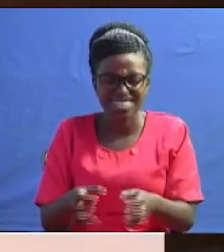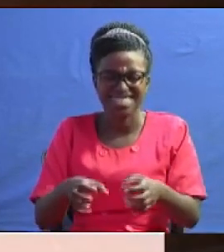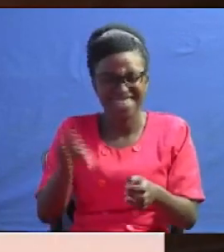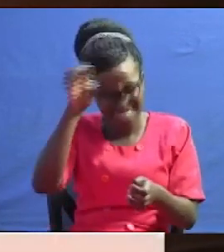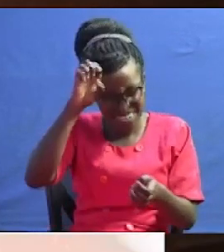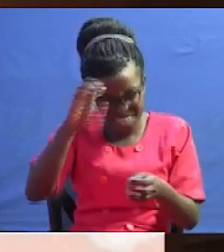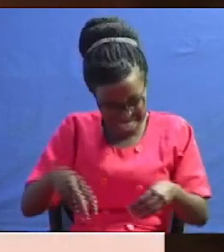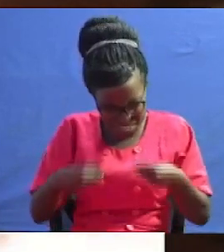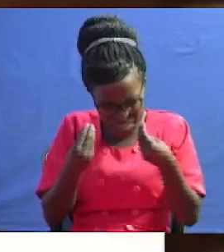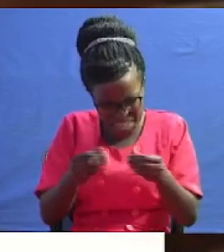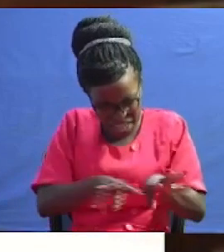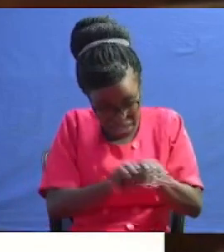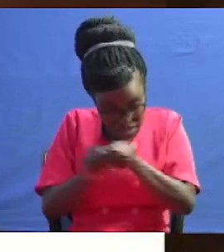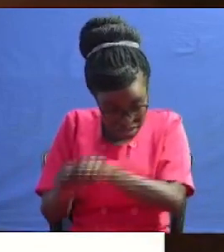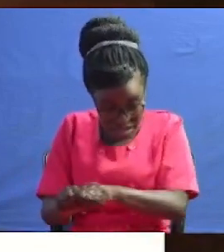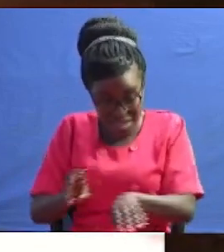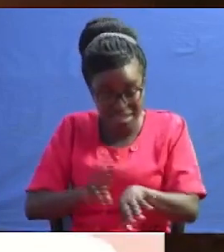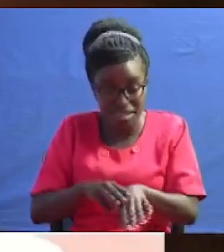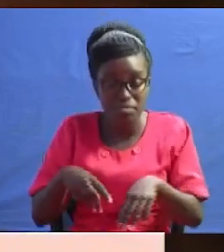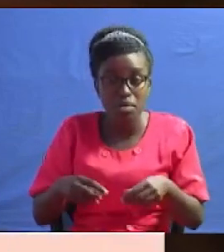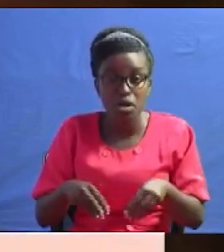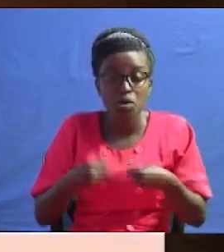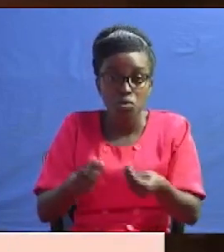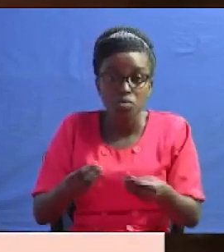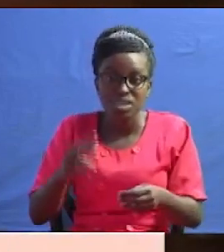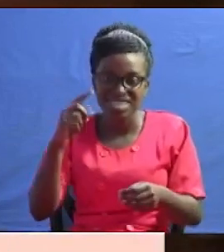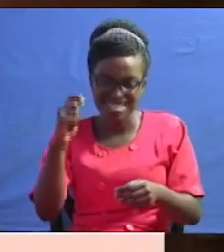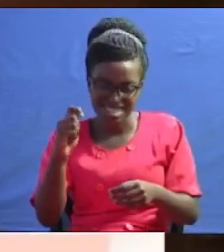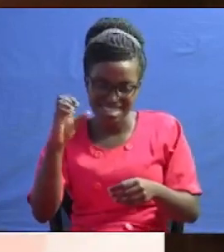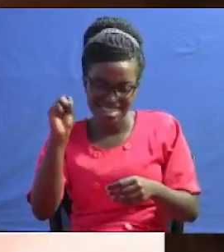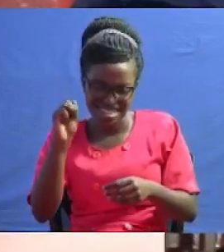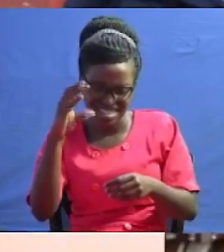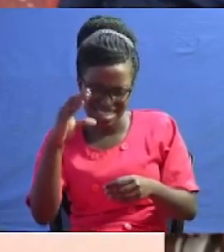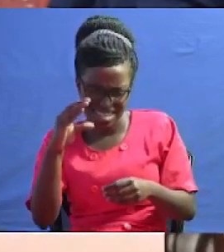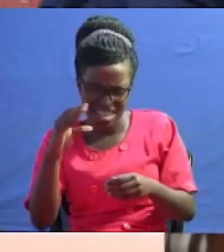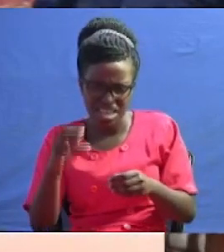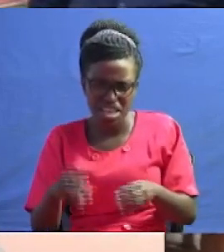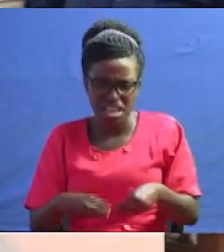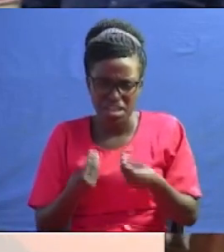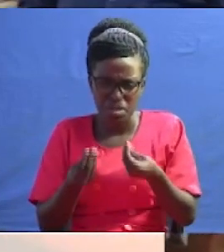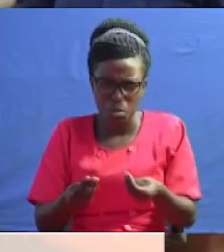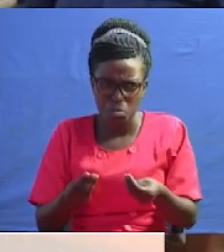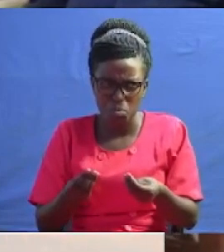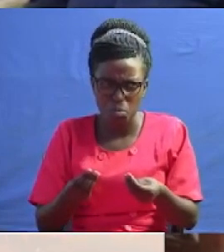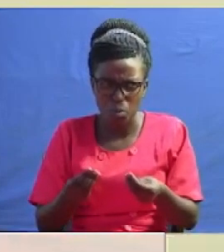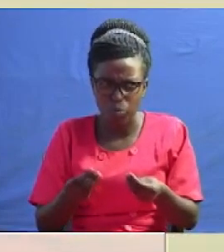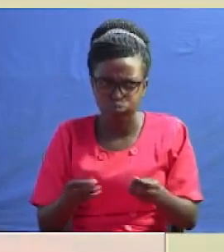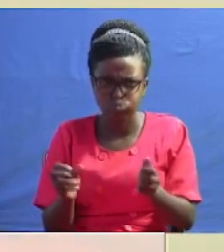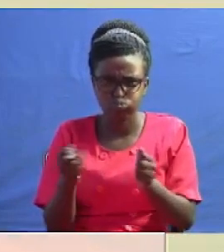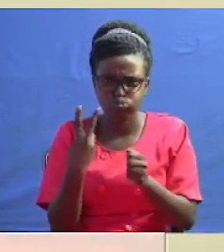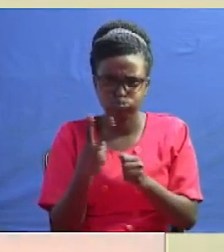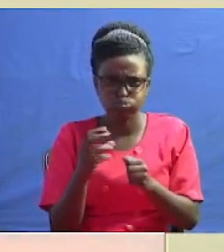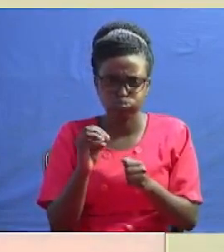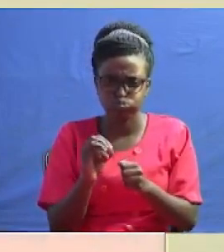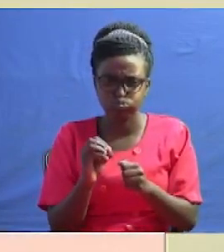milioni 26 zimepewa tume ya kuajiri walimu TSC kuwezesha tume hiyo kuajiri walimu 20,000. Kwa